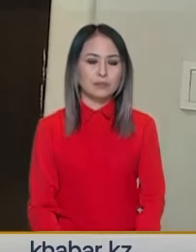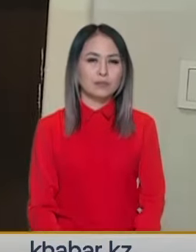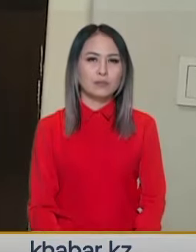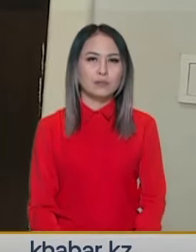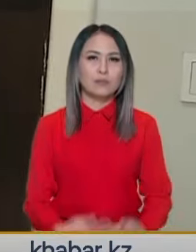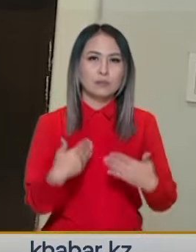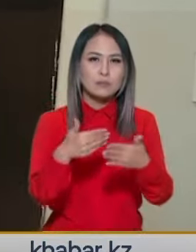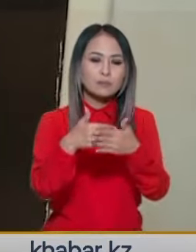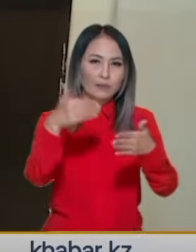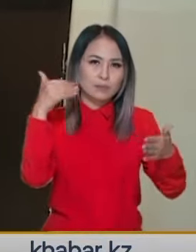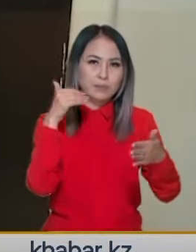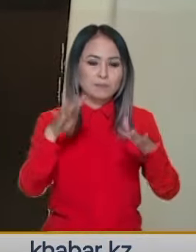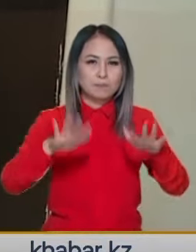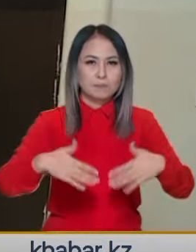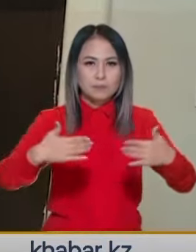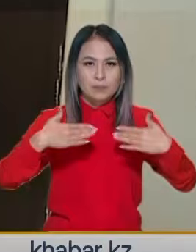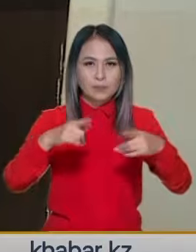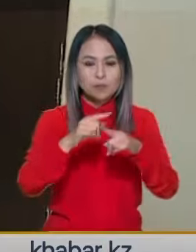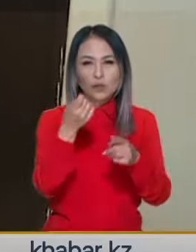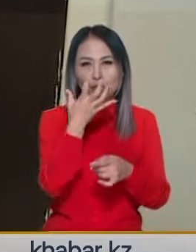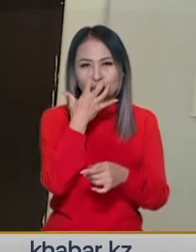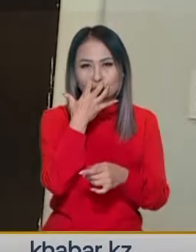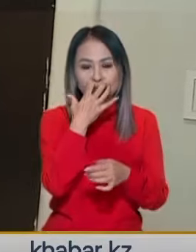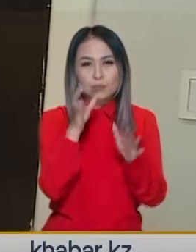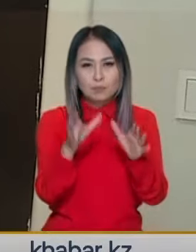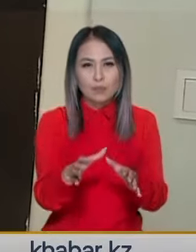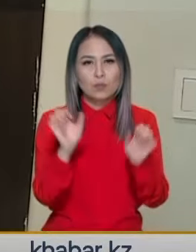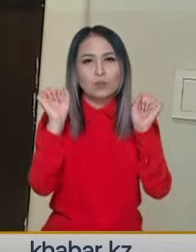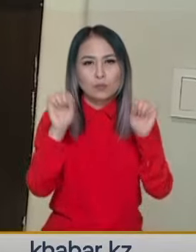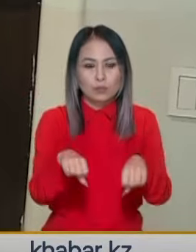Оны алдымен осындай кіре берісті біраз уақыт жылытып, содан кейін